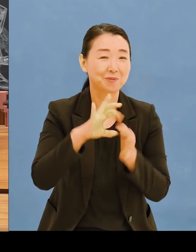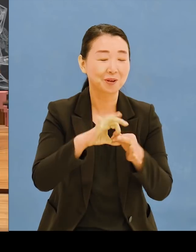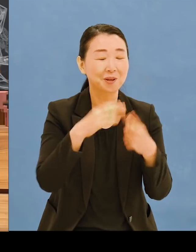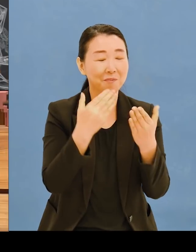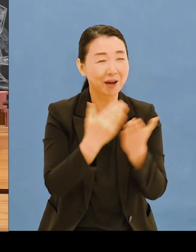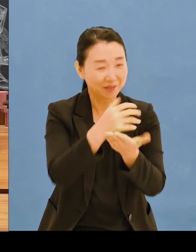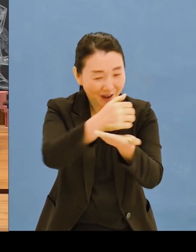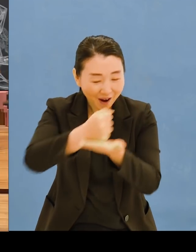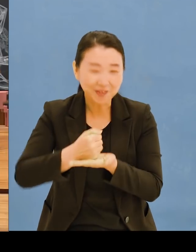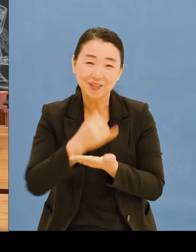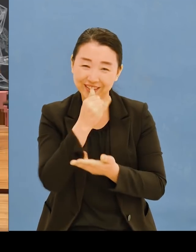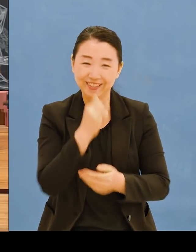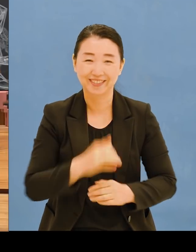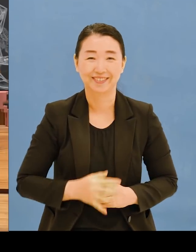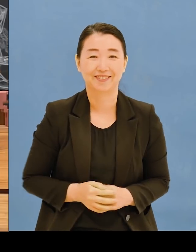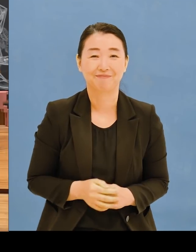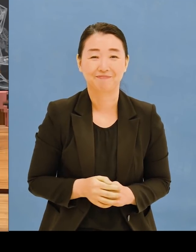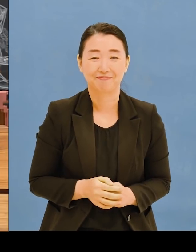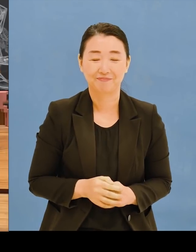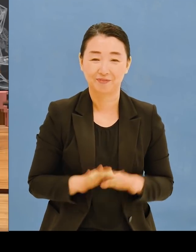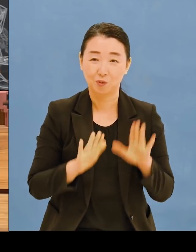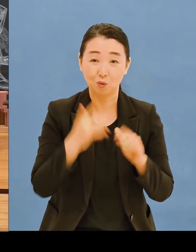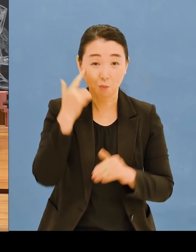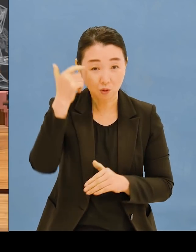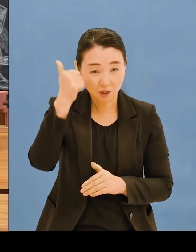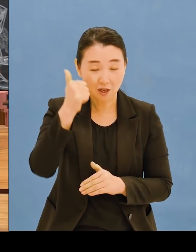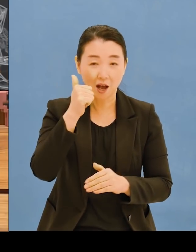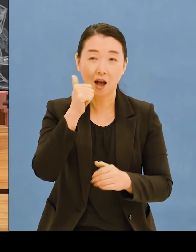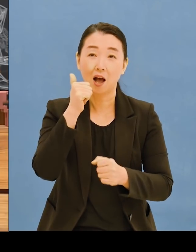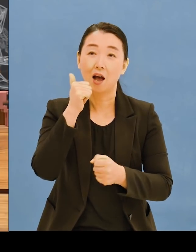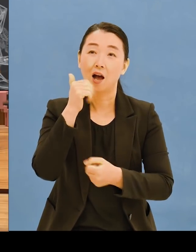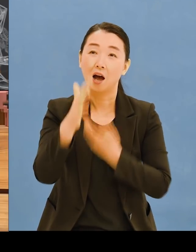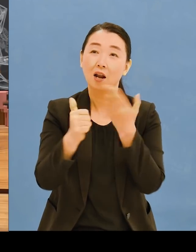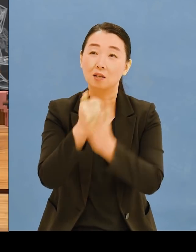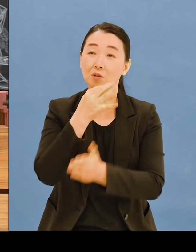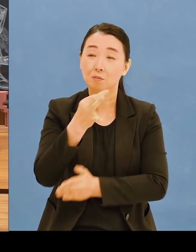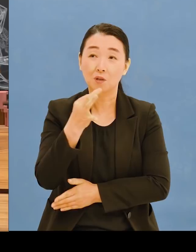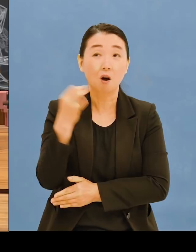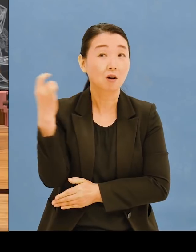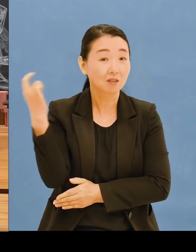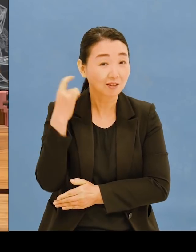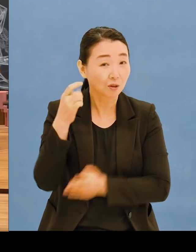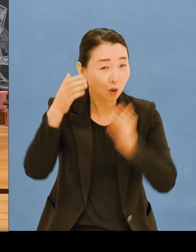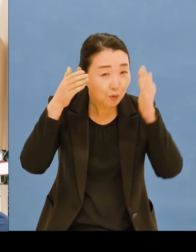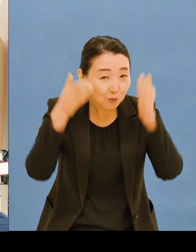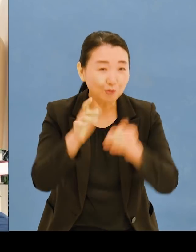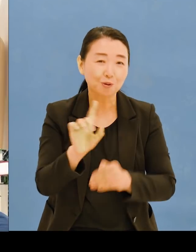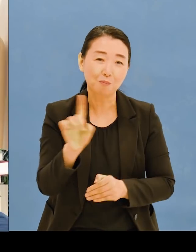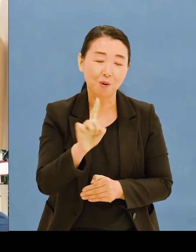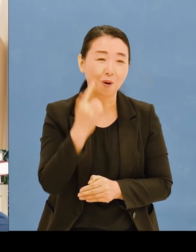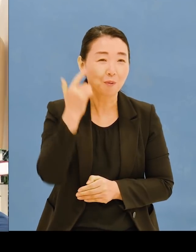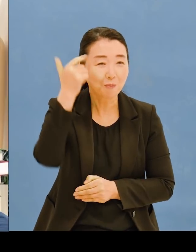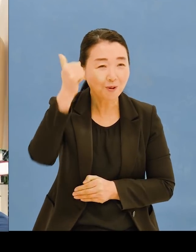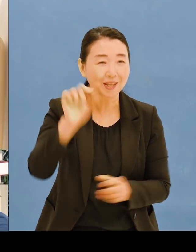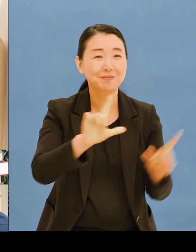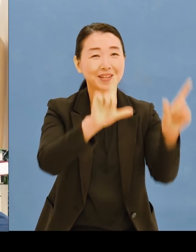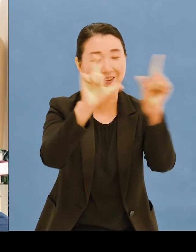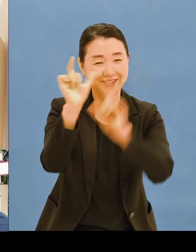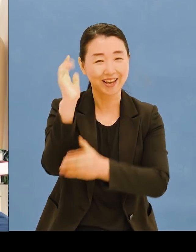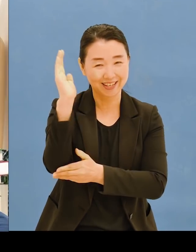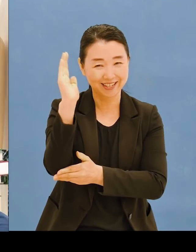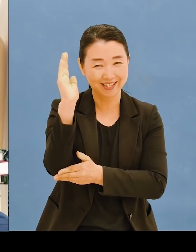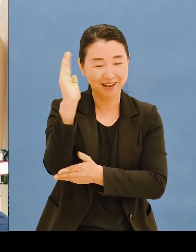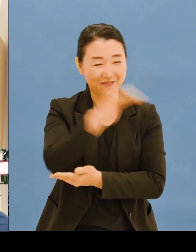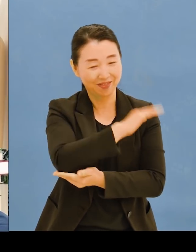것 같다는 기대가 생겼고요. 그렇다면 어떻게 목사님께서 이렇게 하나님의 음성을 듣는 일에 초점을 맞추게 되었는지 목사님의 한번 살아오신 이야기를